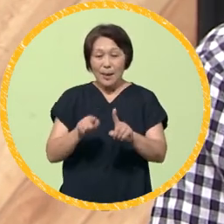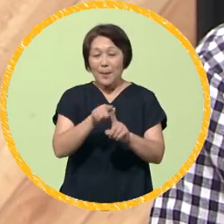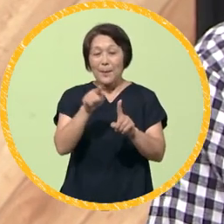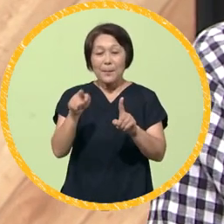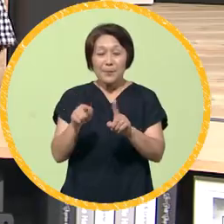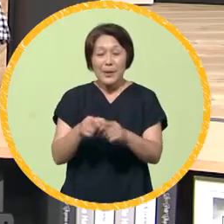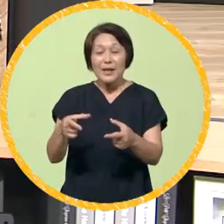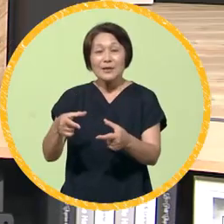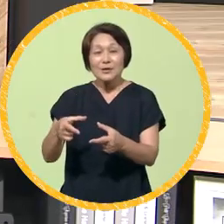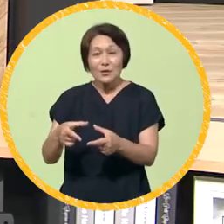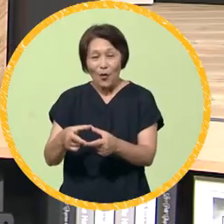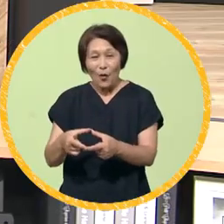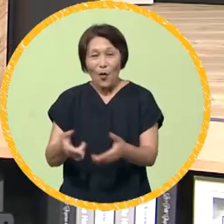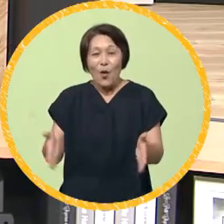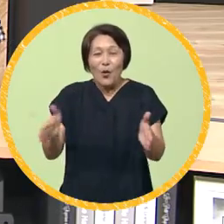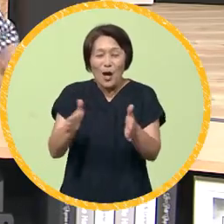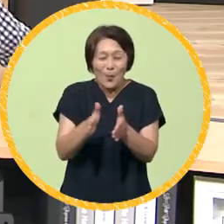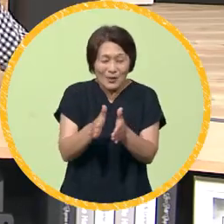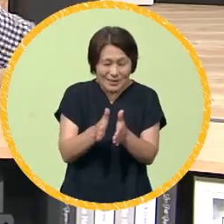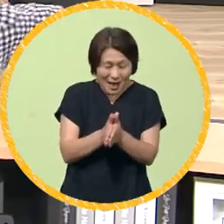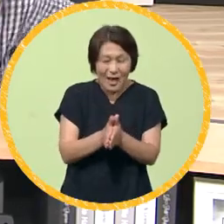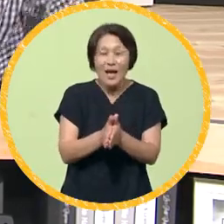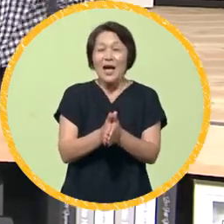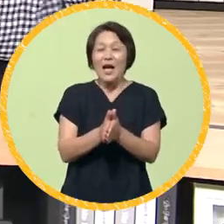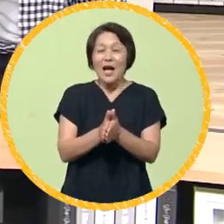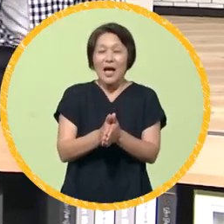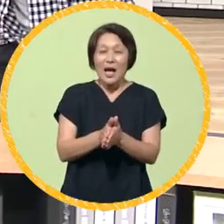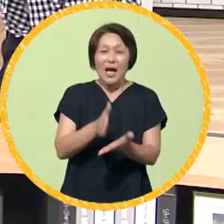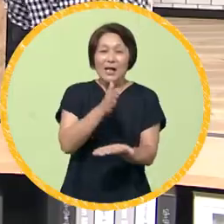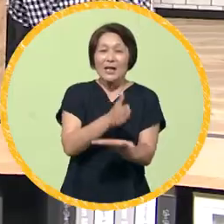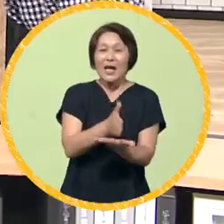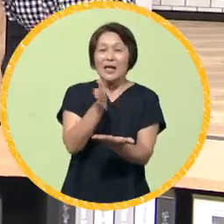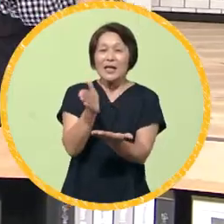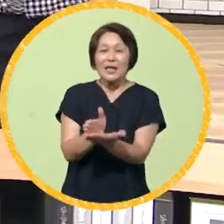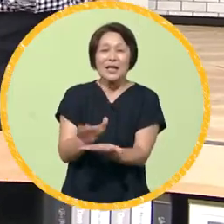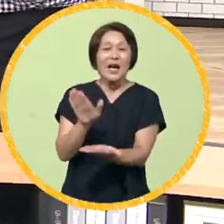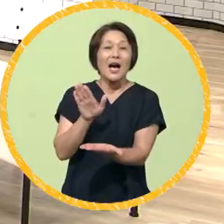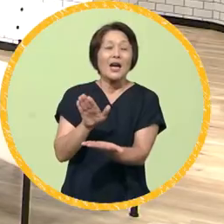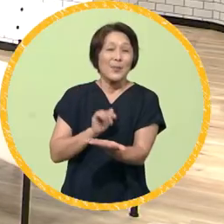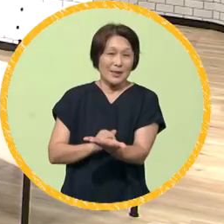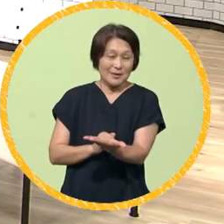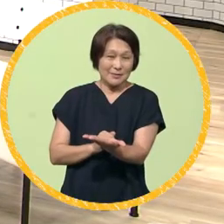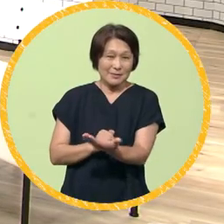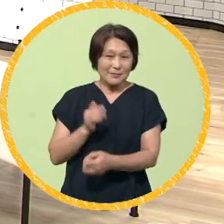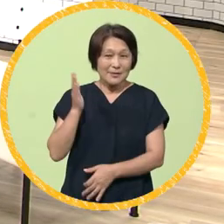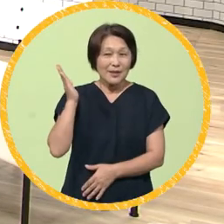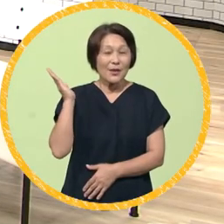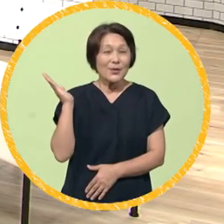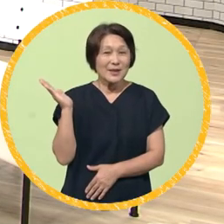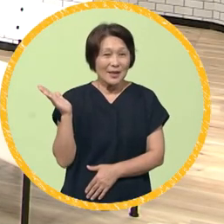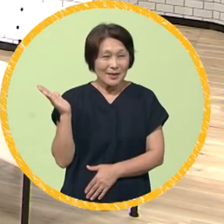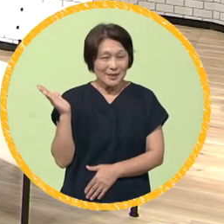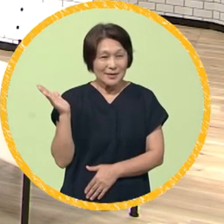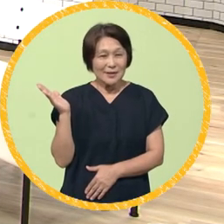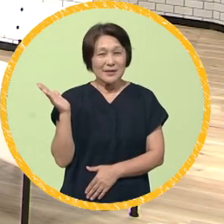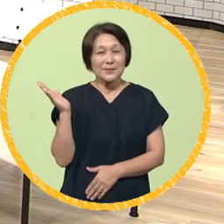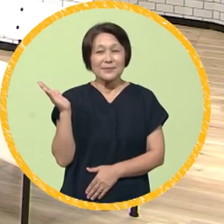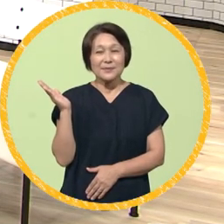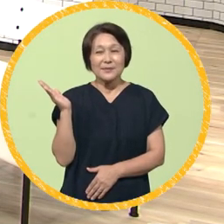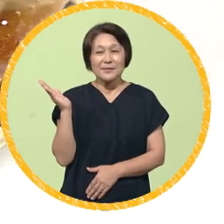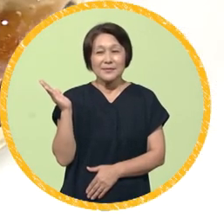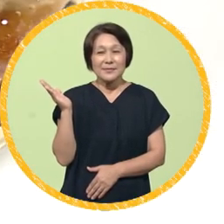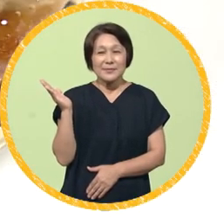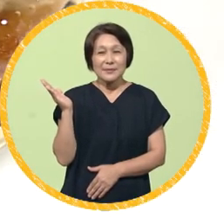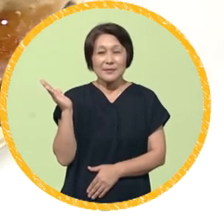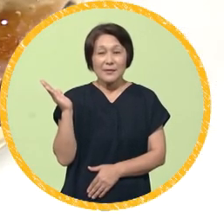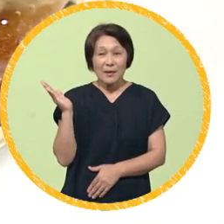を持ってきました。 嬉しい、 カテゴリー移動しましょう。 どんなやつだろう。ワクワク、 うわ、綺